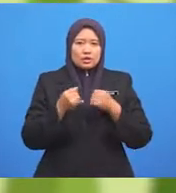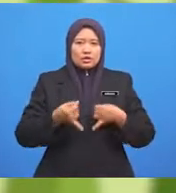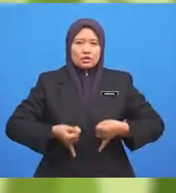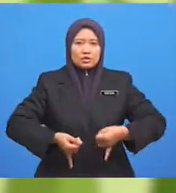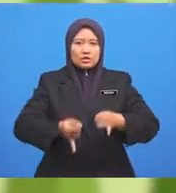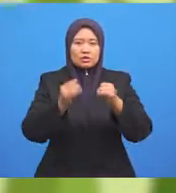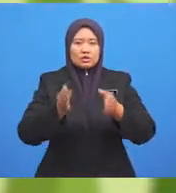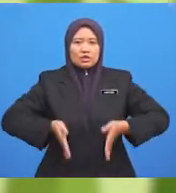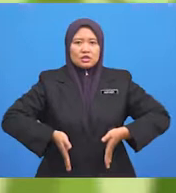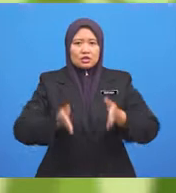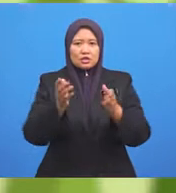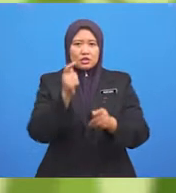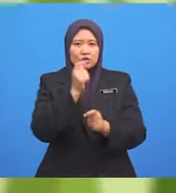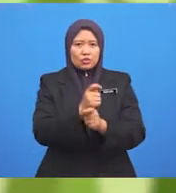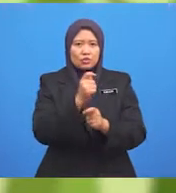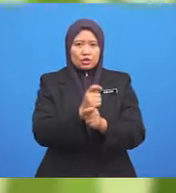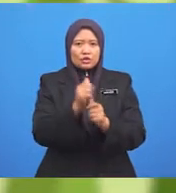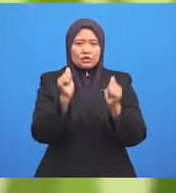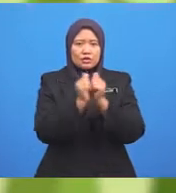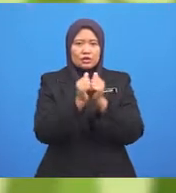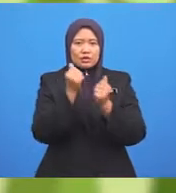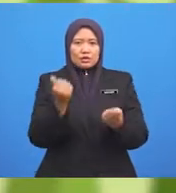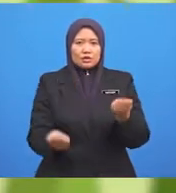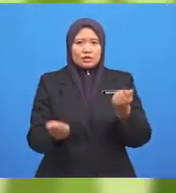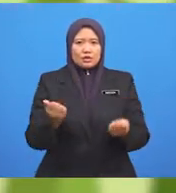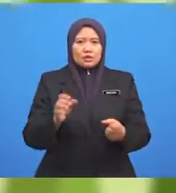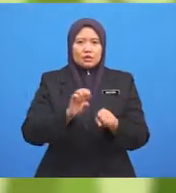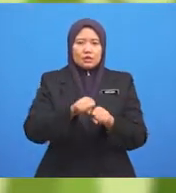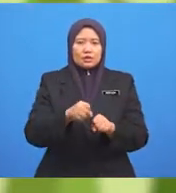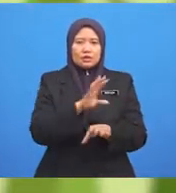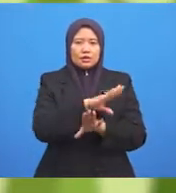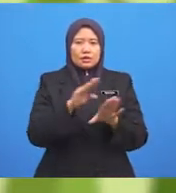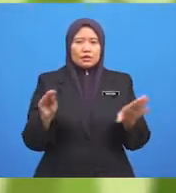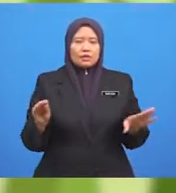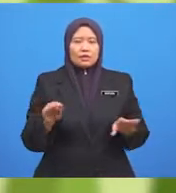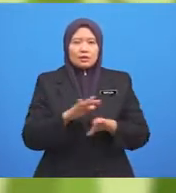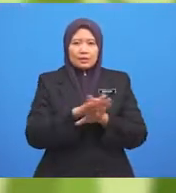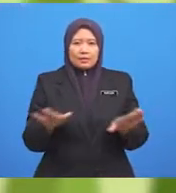timbul ketidakpuasan hati dalam kalangan masyarakat.